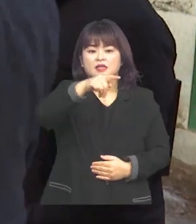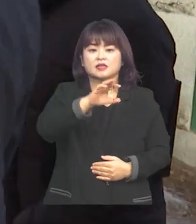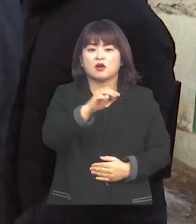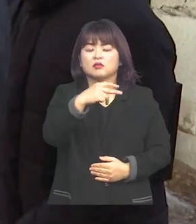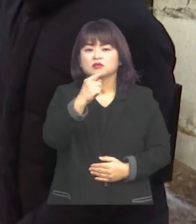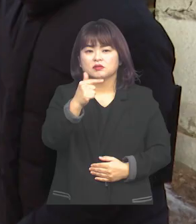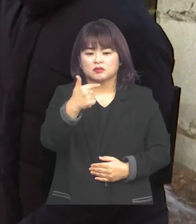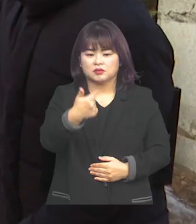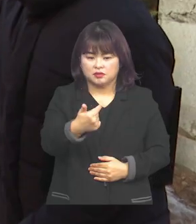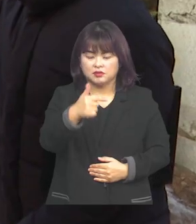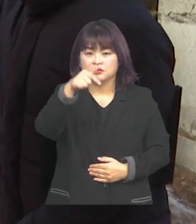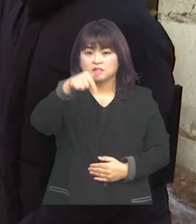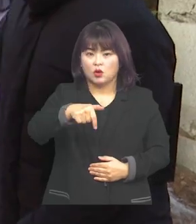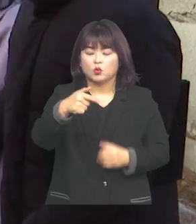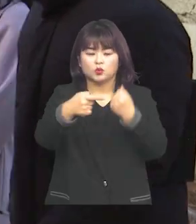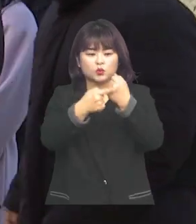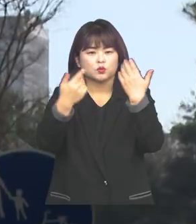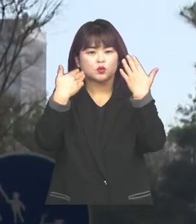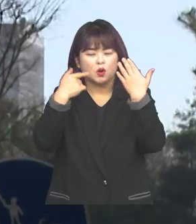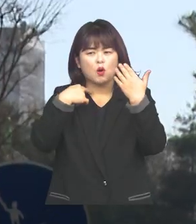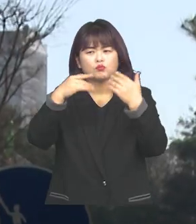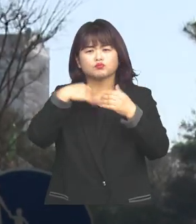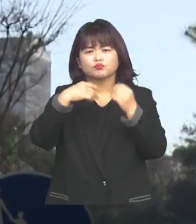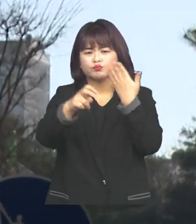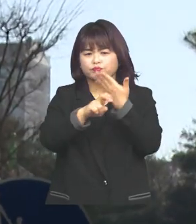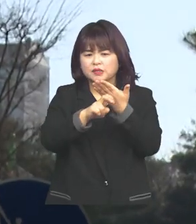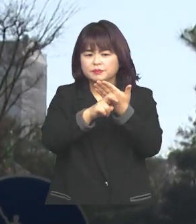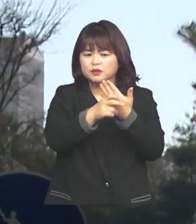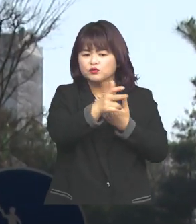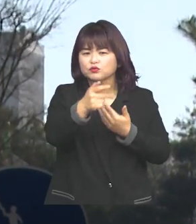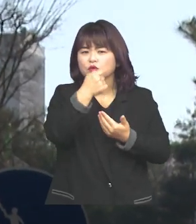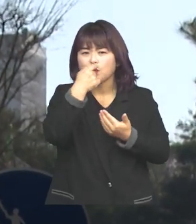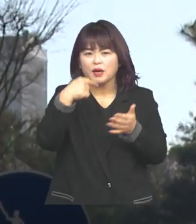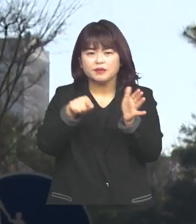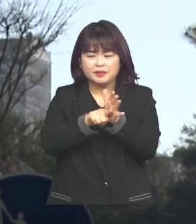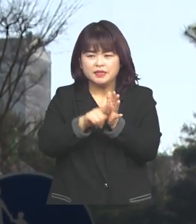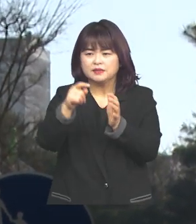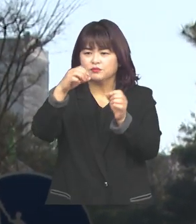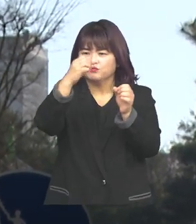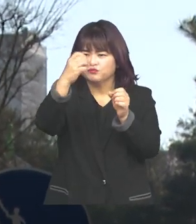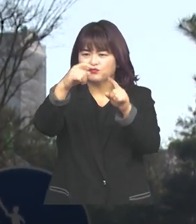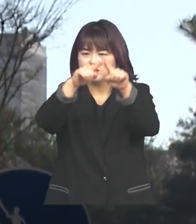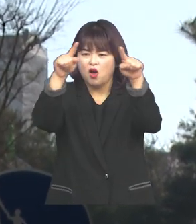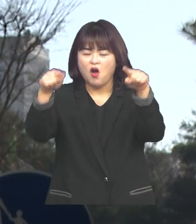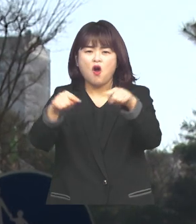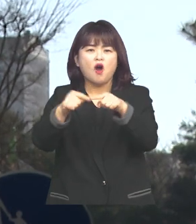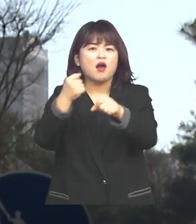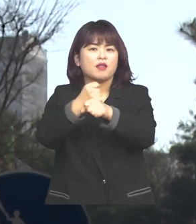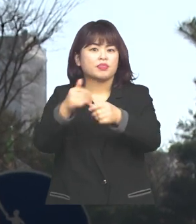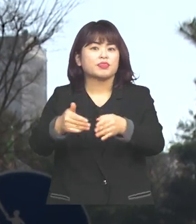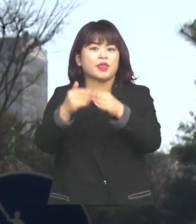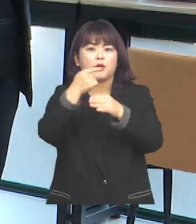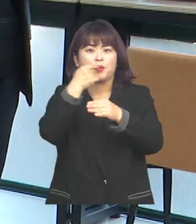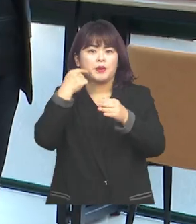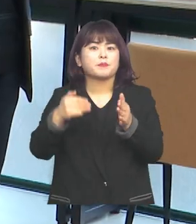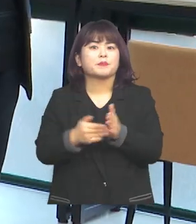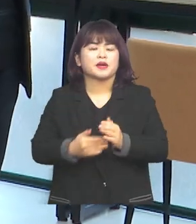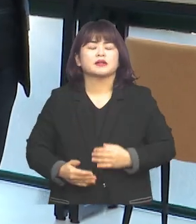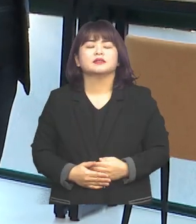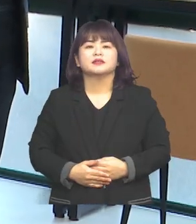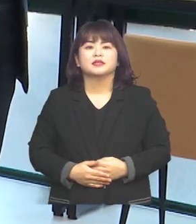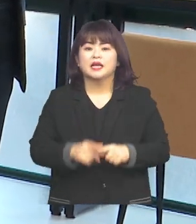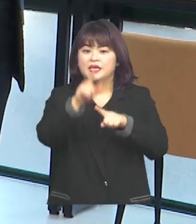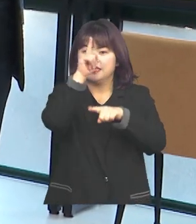청덕초등학교 인근에 불법 주정차 금지 표지판, 반사경, 승하차 구역 안내 표지판 뒷면을 추가로 설치한 현장을